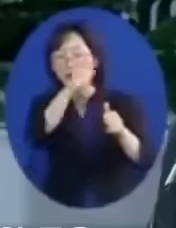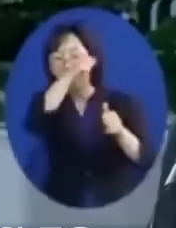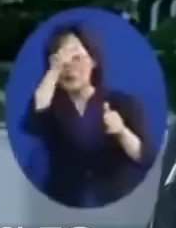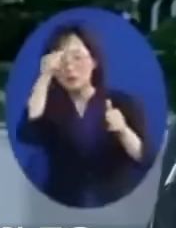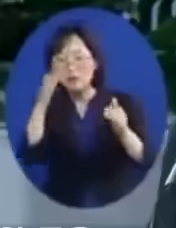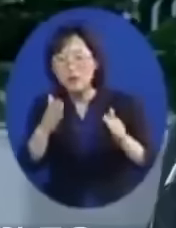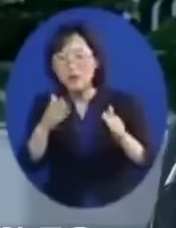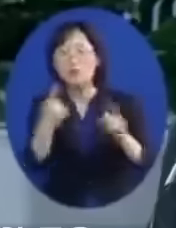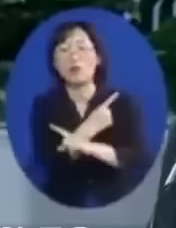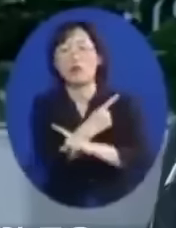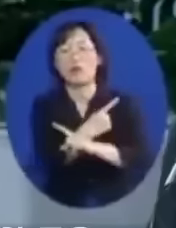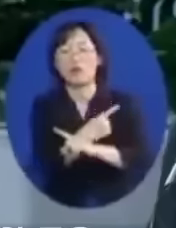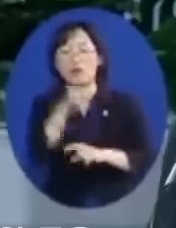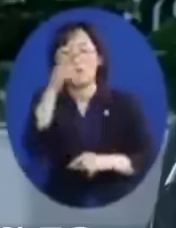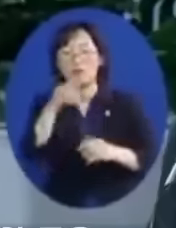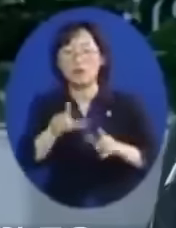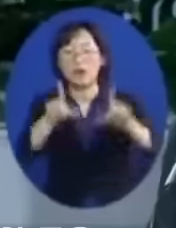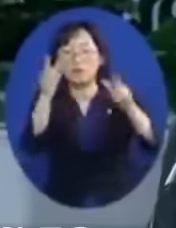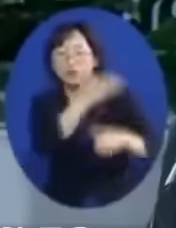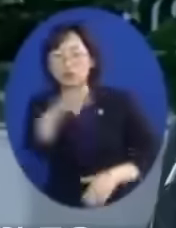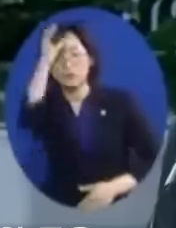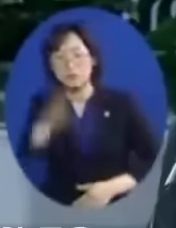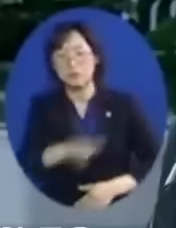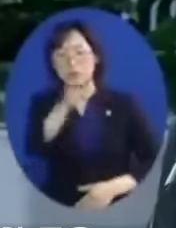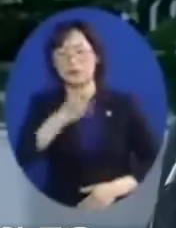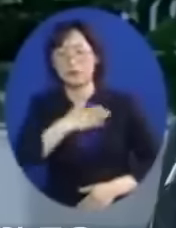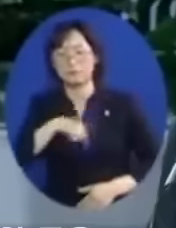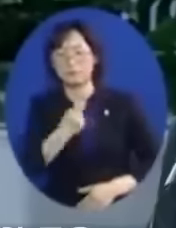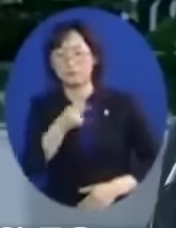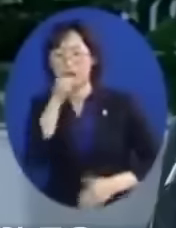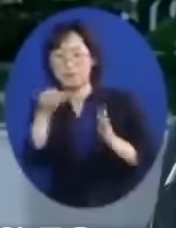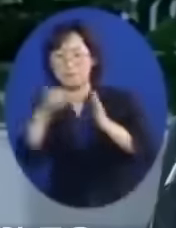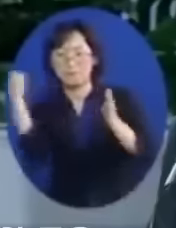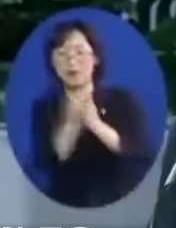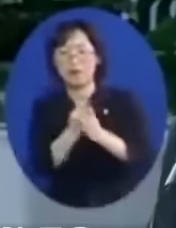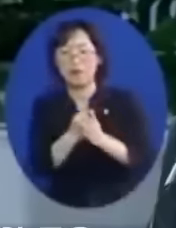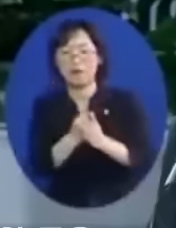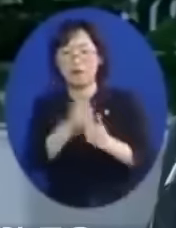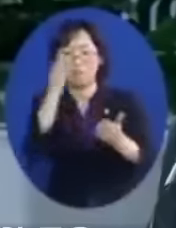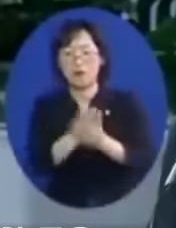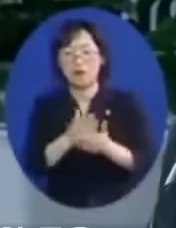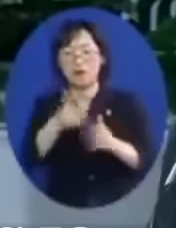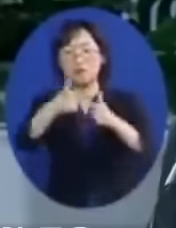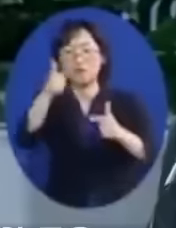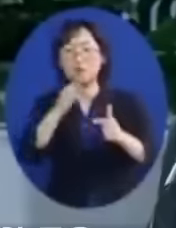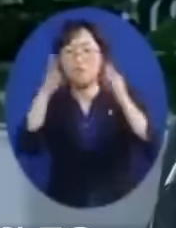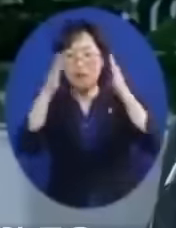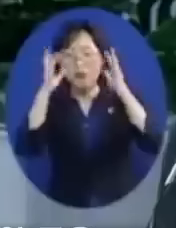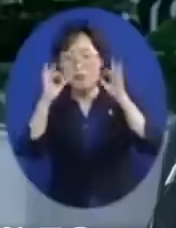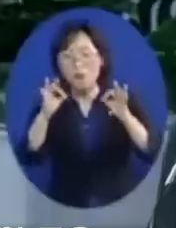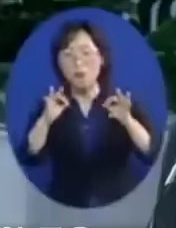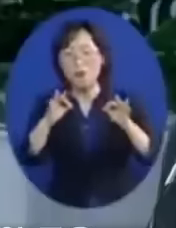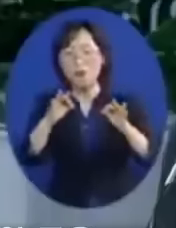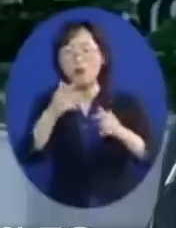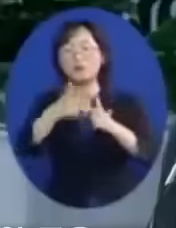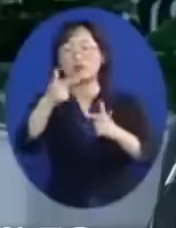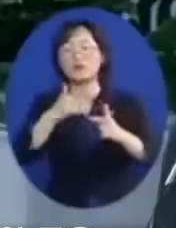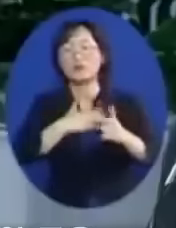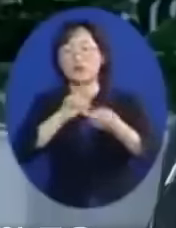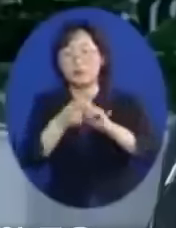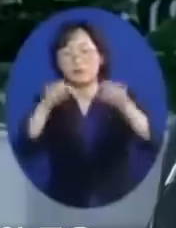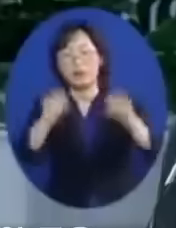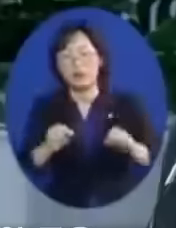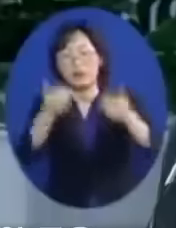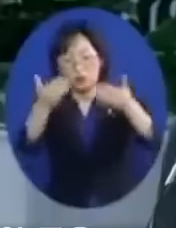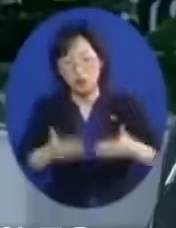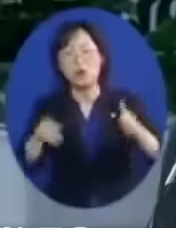자기를 십자가에 못 박아버리고 예수님만 바라보고 내 속에 예수님이 나의 생명을 살아준다고 믿었습니다. 그 결과로